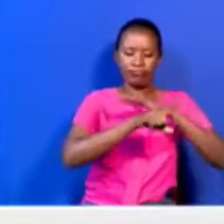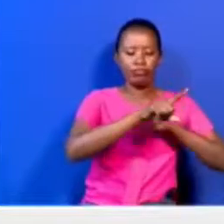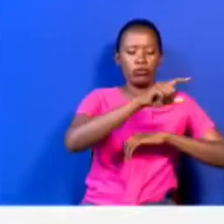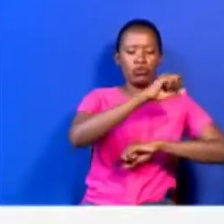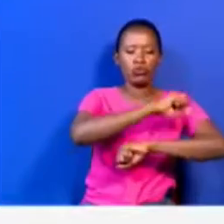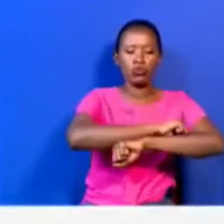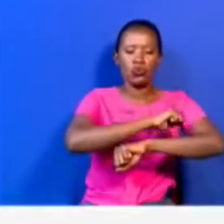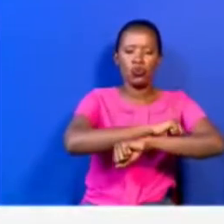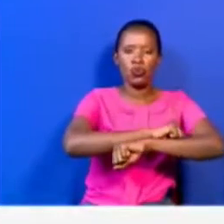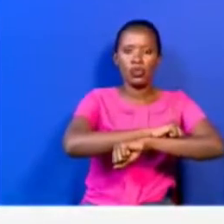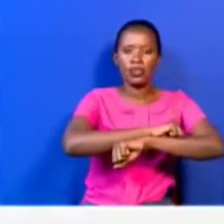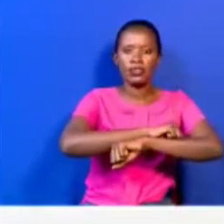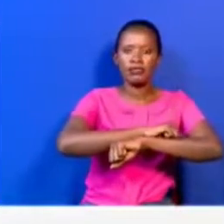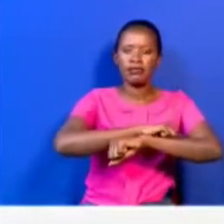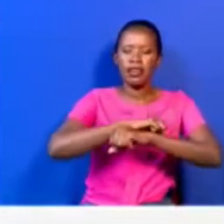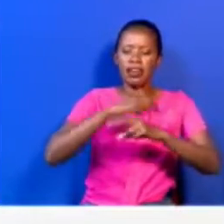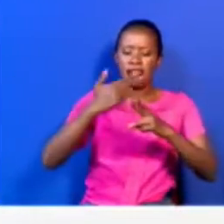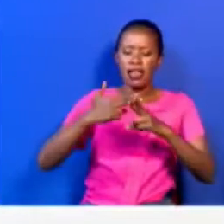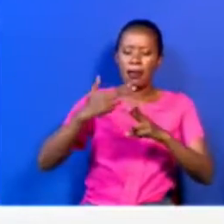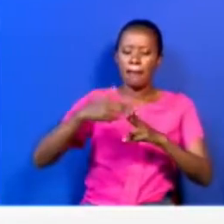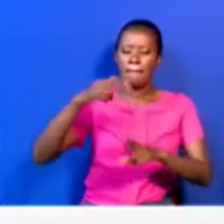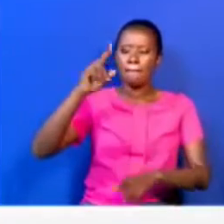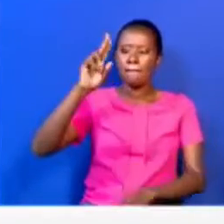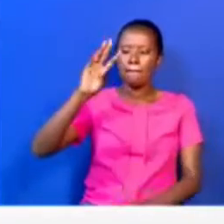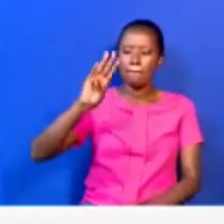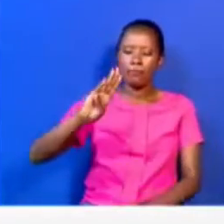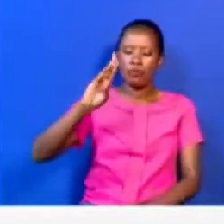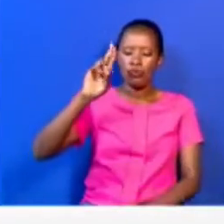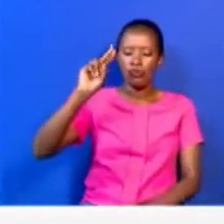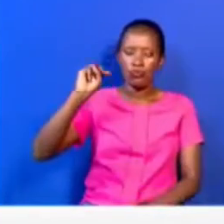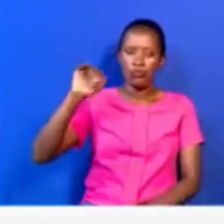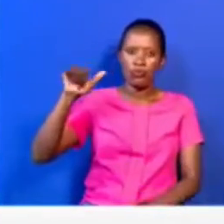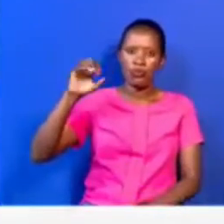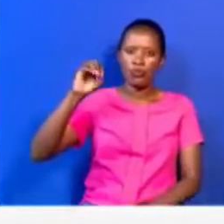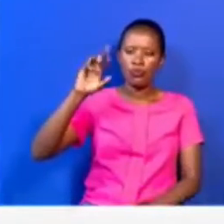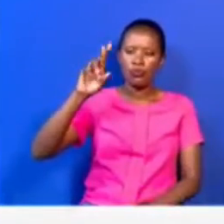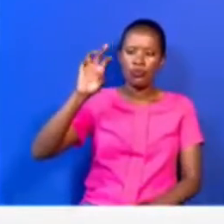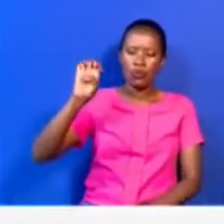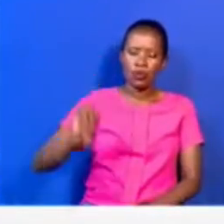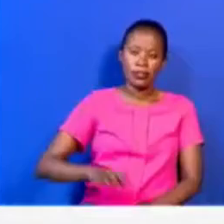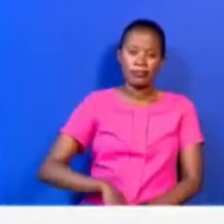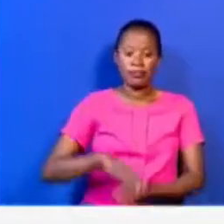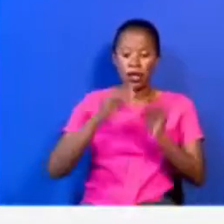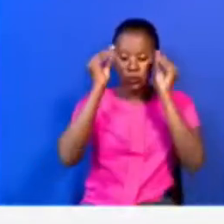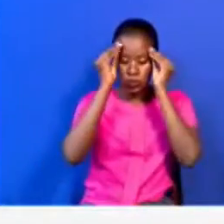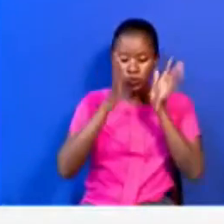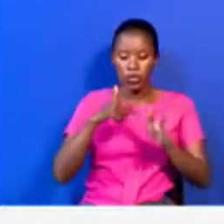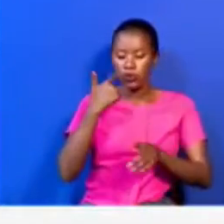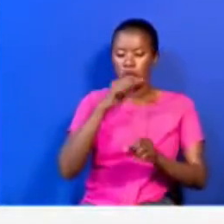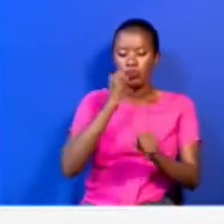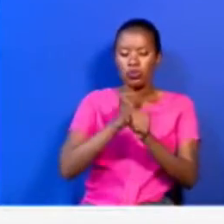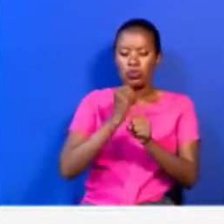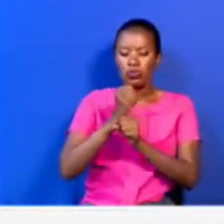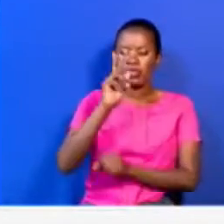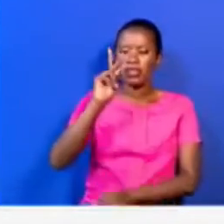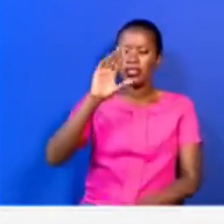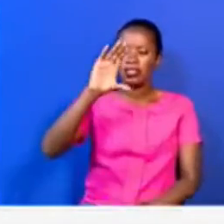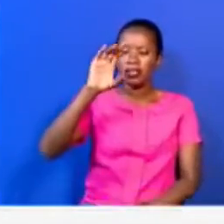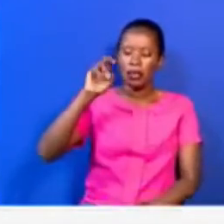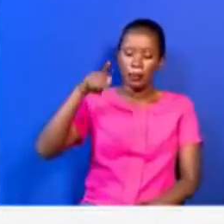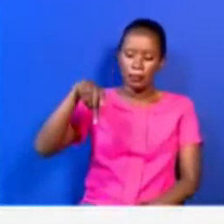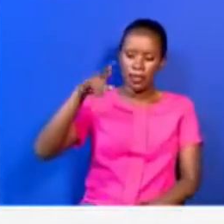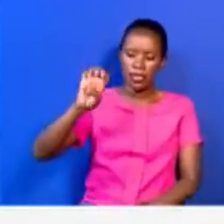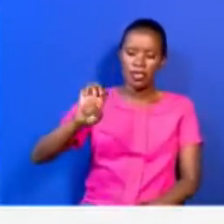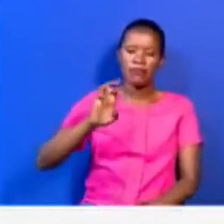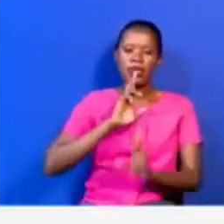kamili. Huku wanafunzi waliofanya mtihani wa kitaifa wa darasa la 8 wa mwaka 2021 wakiendelea kuripoti